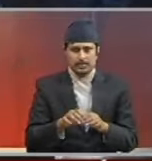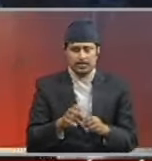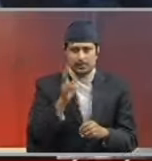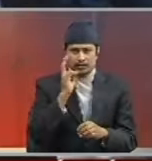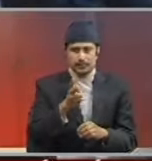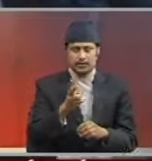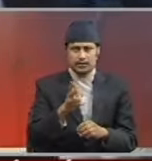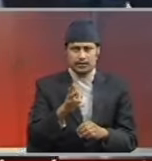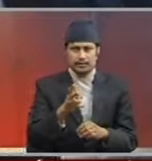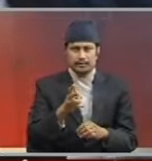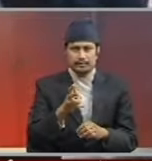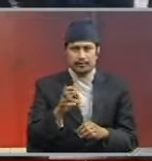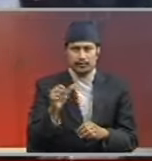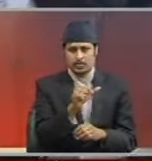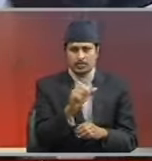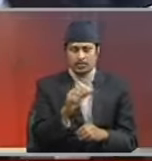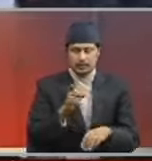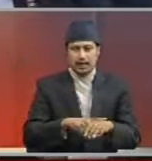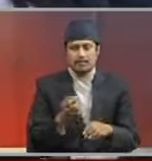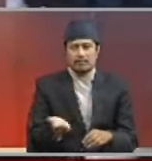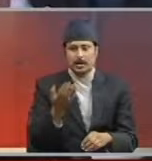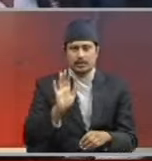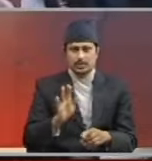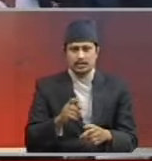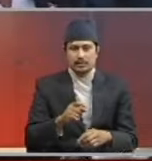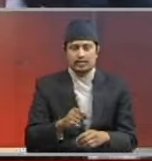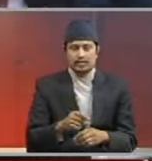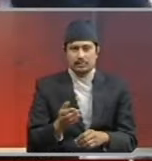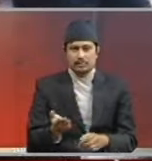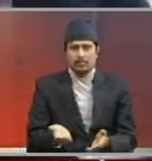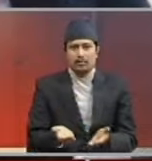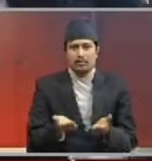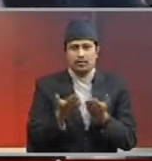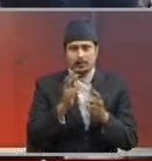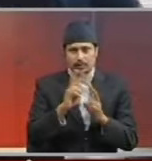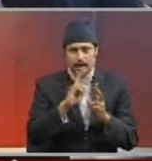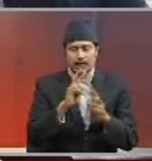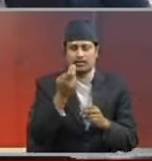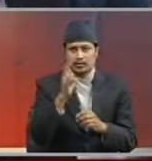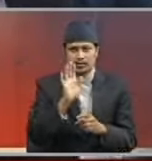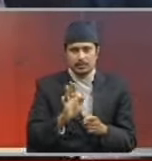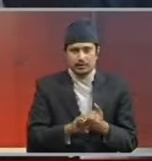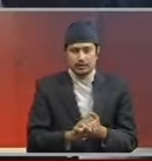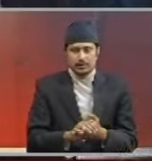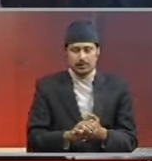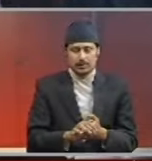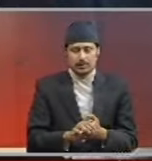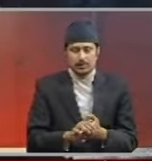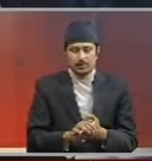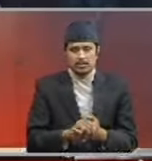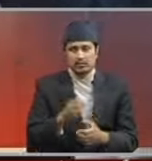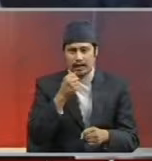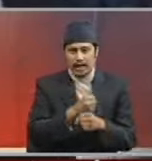त्यो उसको समय बढाइएको छ के बढाउने कुराकानी भएको छ, जुन टास्क फोर्स